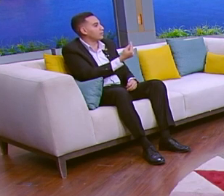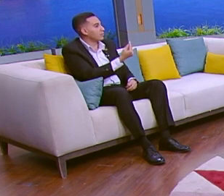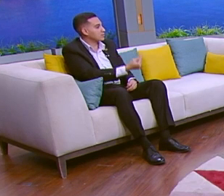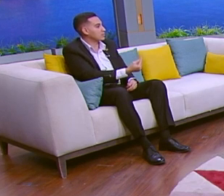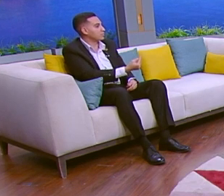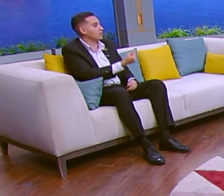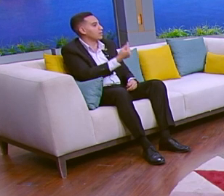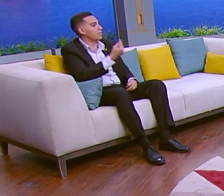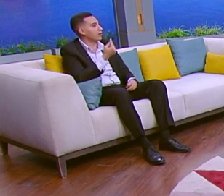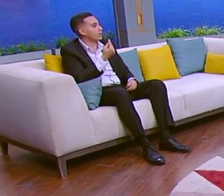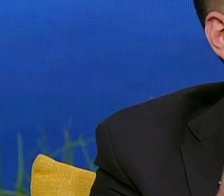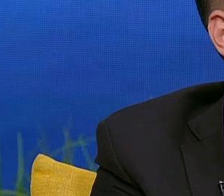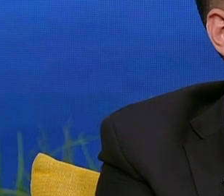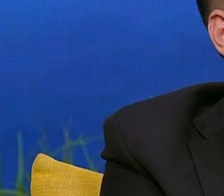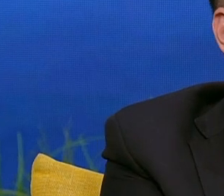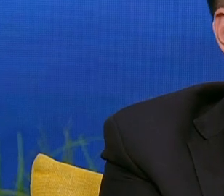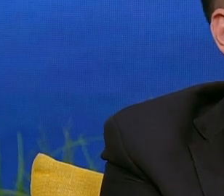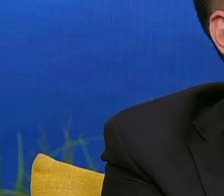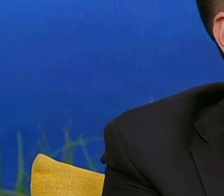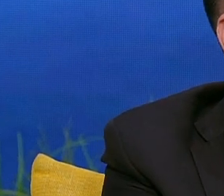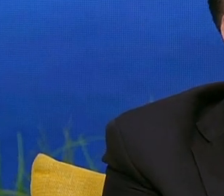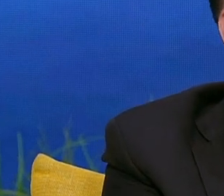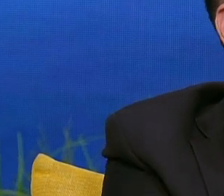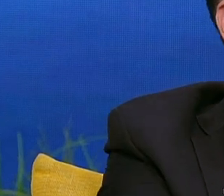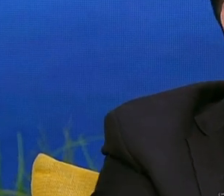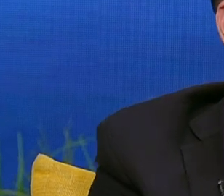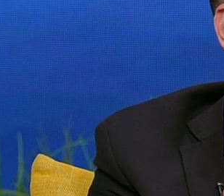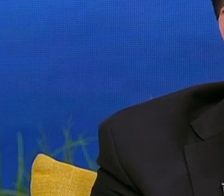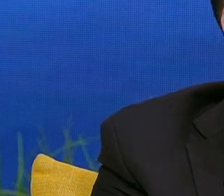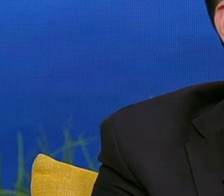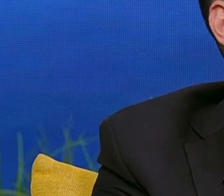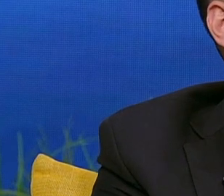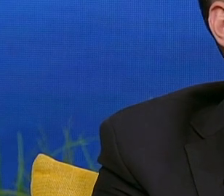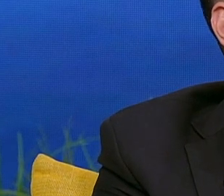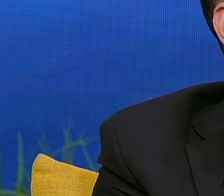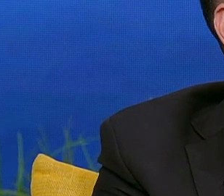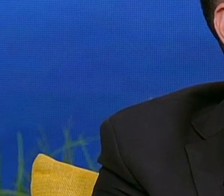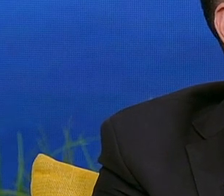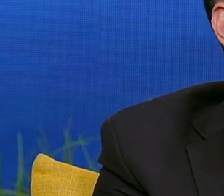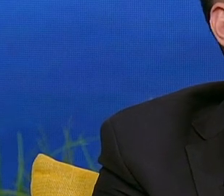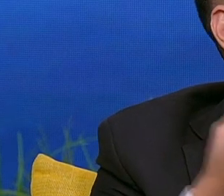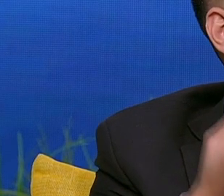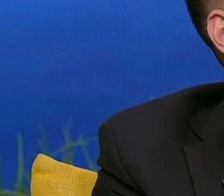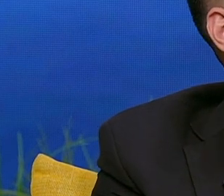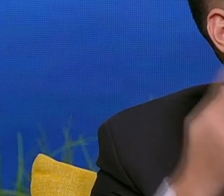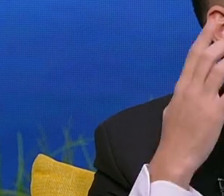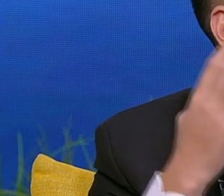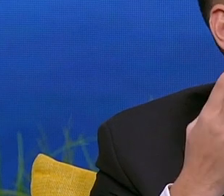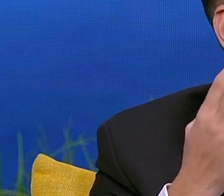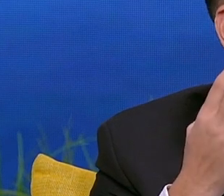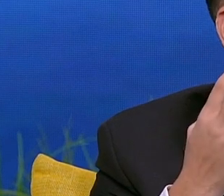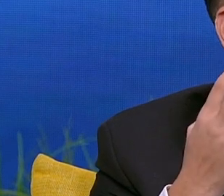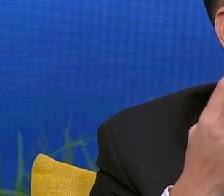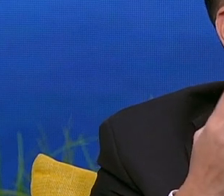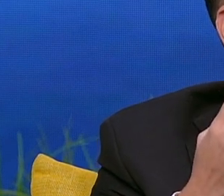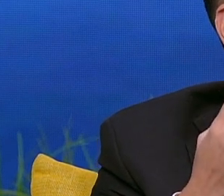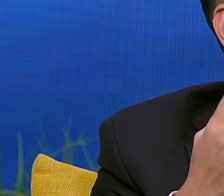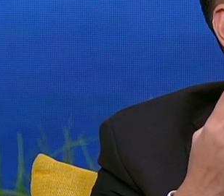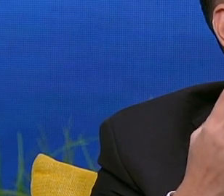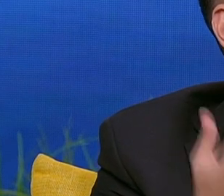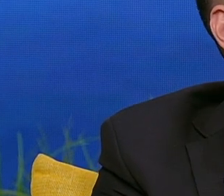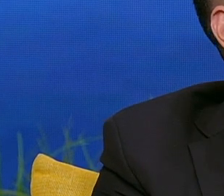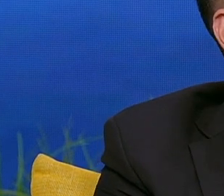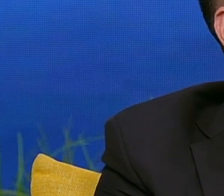بيتكلم عن مصر بيتكلم عن مسلسل وطني يترجم بالاشاره ده كان مطلبهم من اول ما الاختيار نزل الجزء الاول